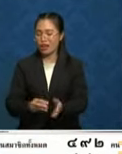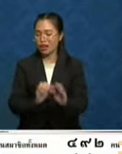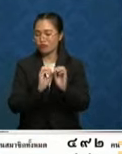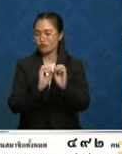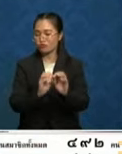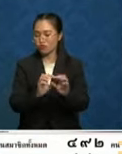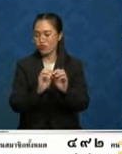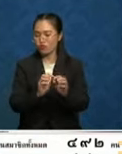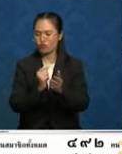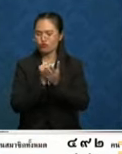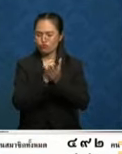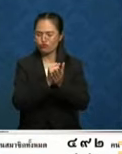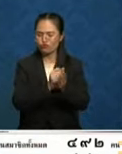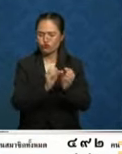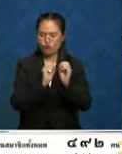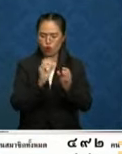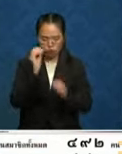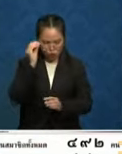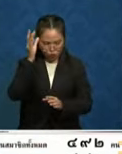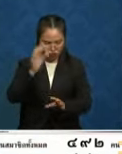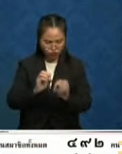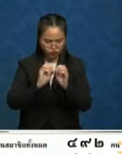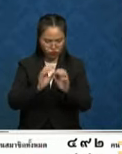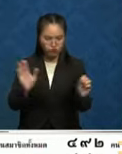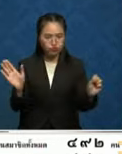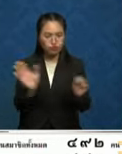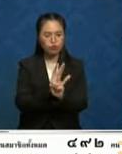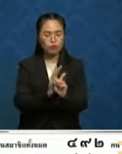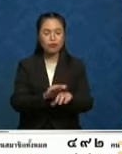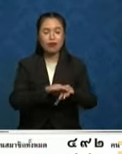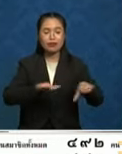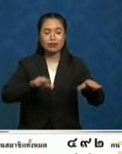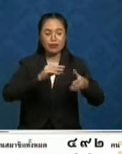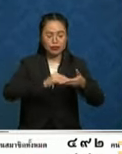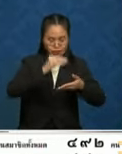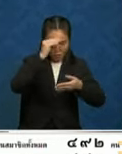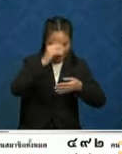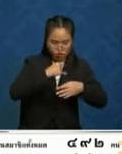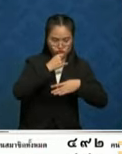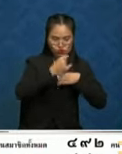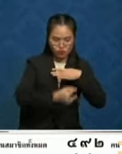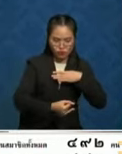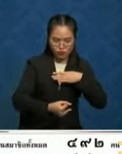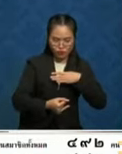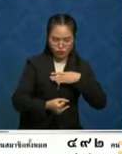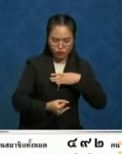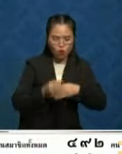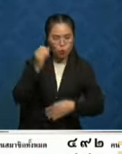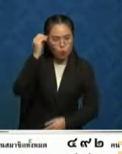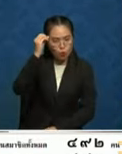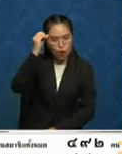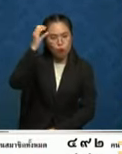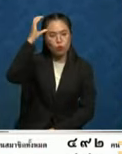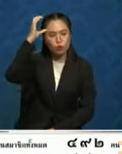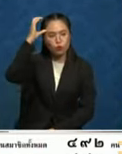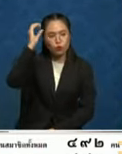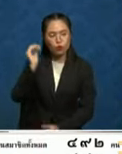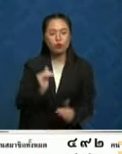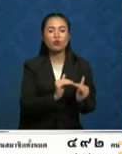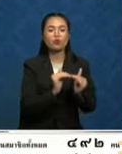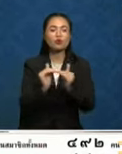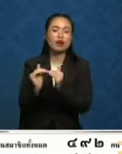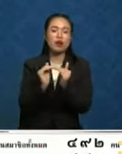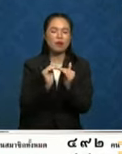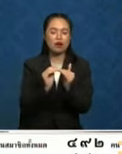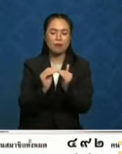ประสิทธิภาพประสิทธิผลให้นักศึกษาที่จบจากหมอุบลราเป็นที่เชิดหน้าชูตาสามารถเทียบชั้นกับมหาวิทาลัยสำคัญ